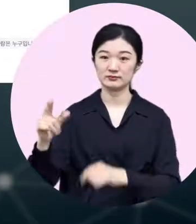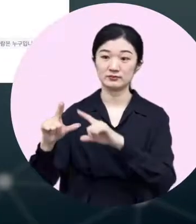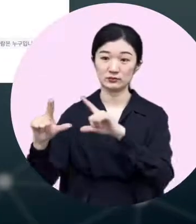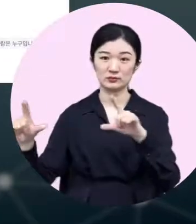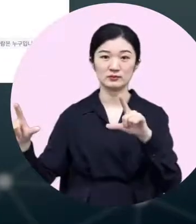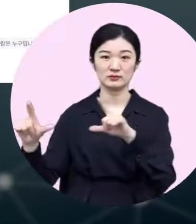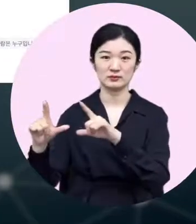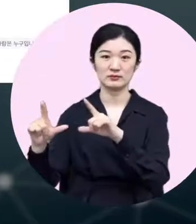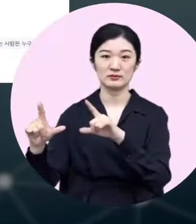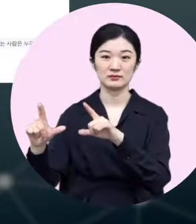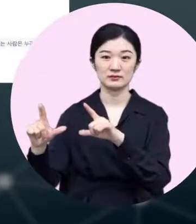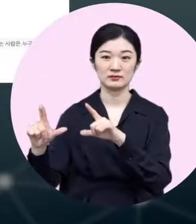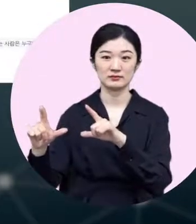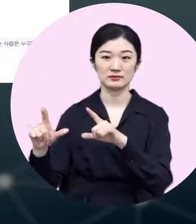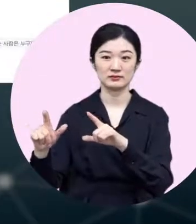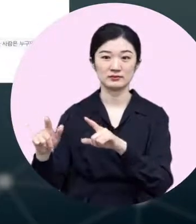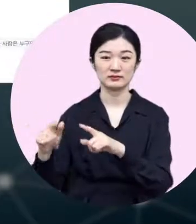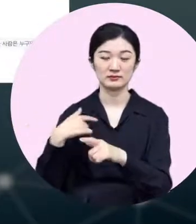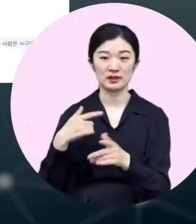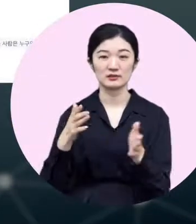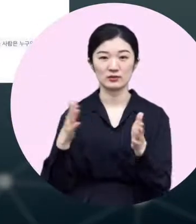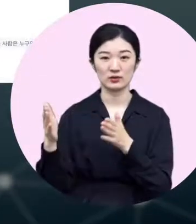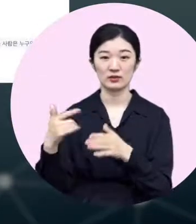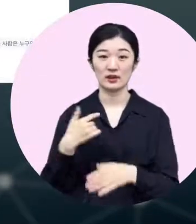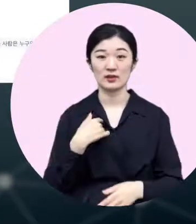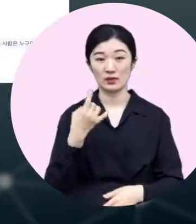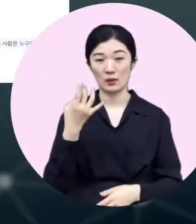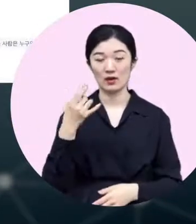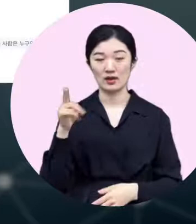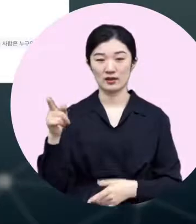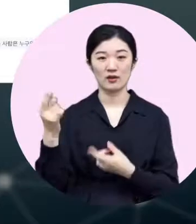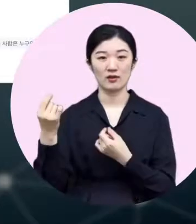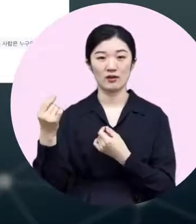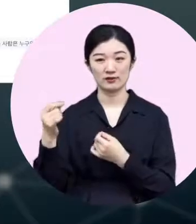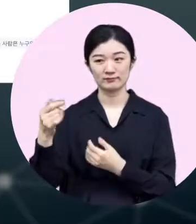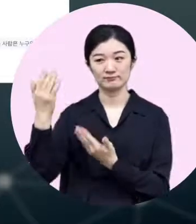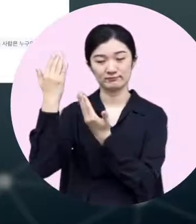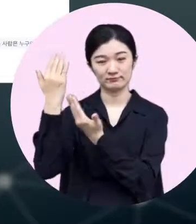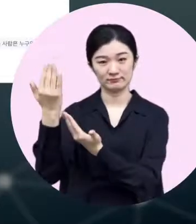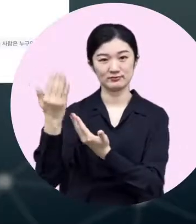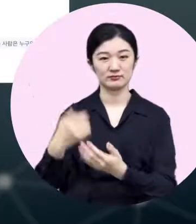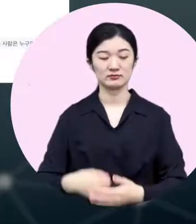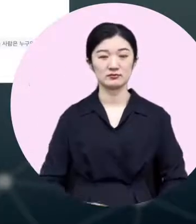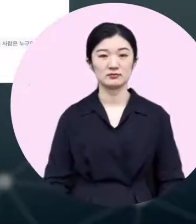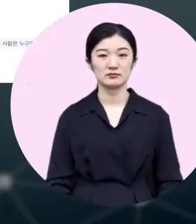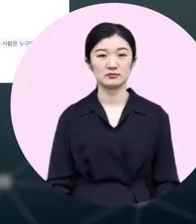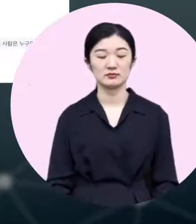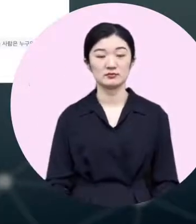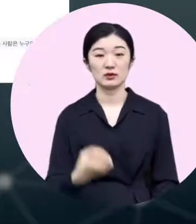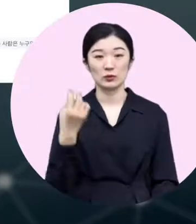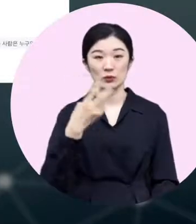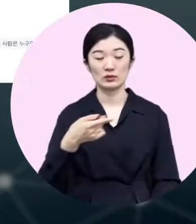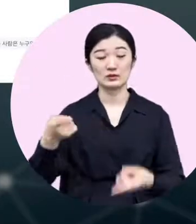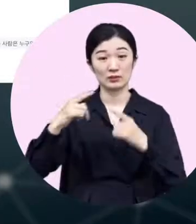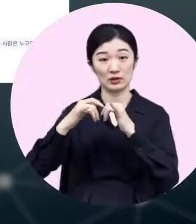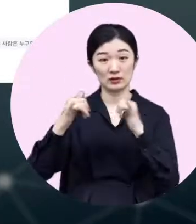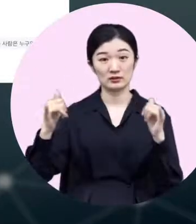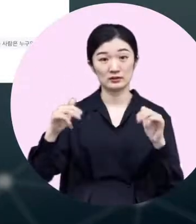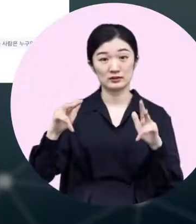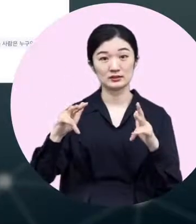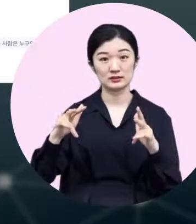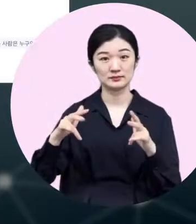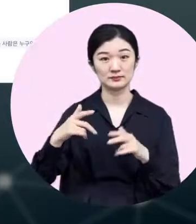보시면 이렇게 한쪽에다가 저는 이렇게 띄워 놓고 진행하거든요. 그리고 참가자들을 한번 이 회의에 한번 입장을